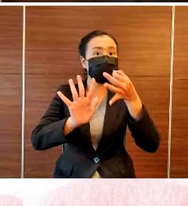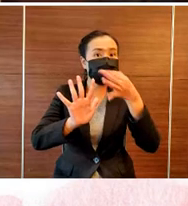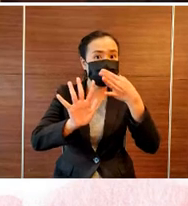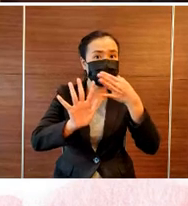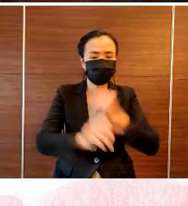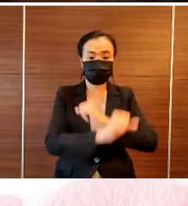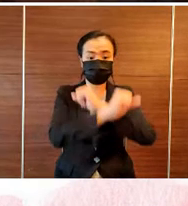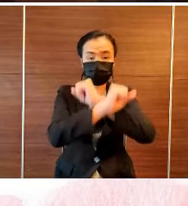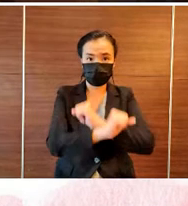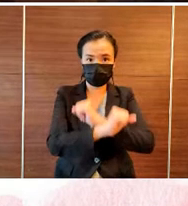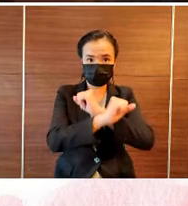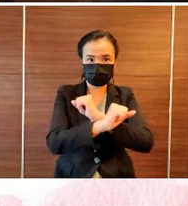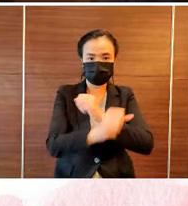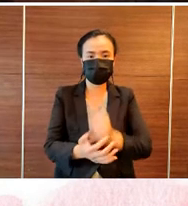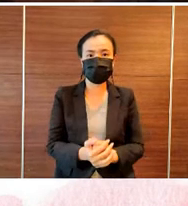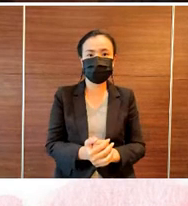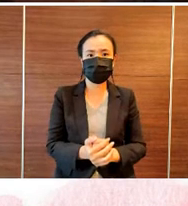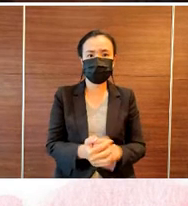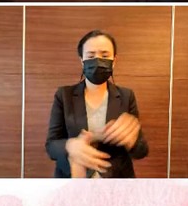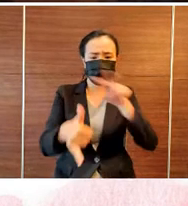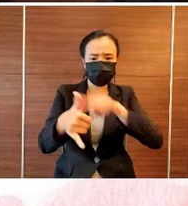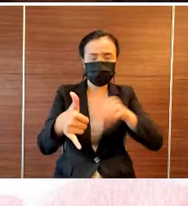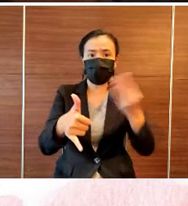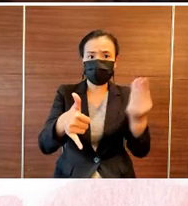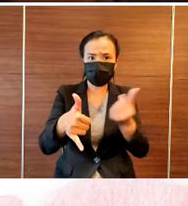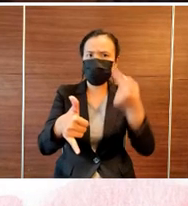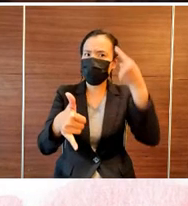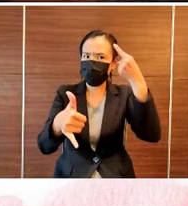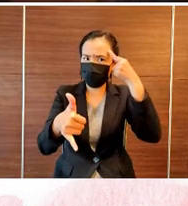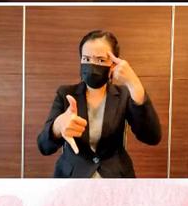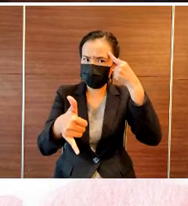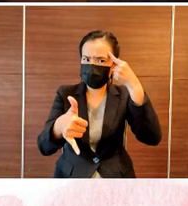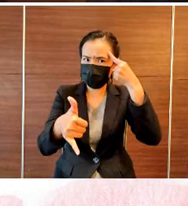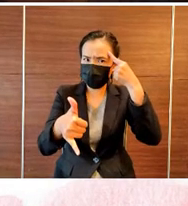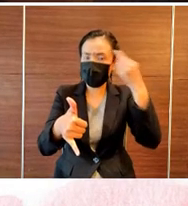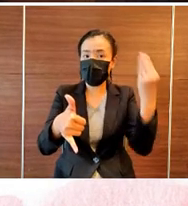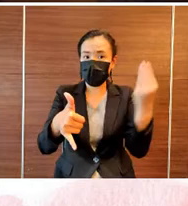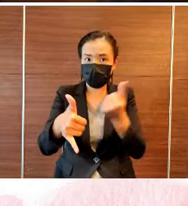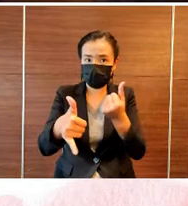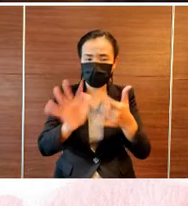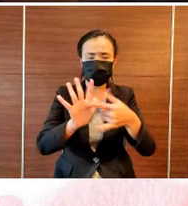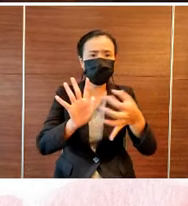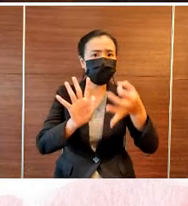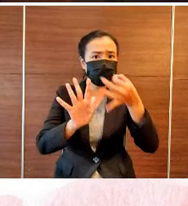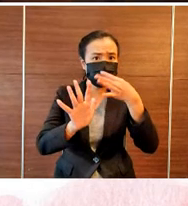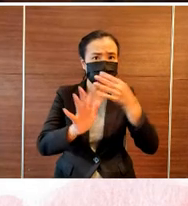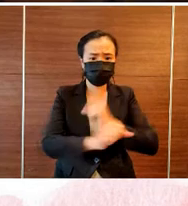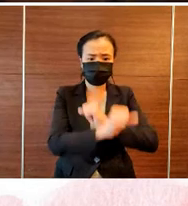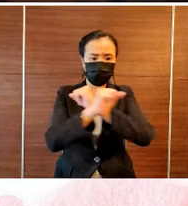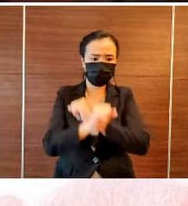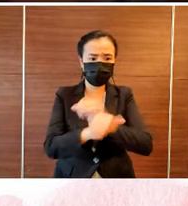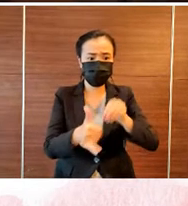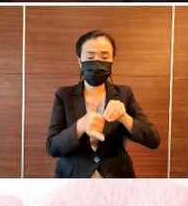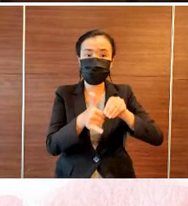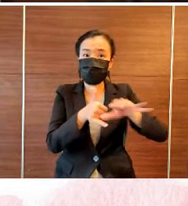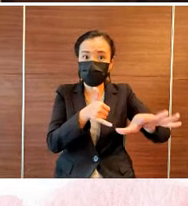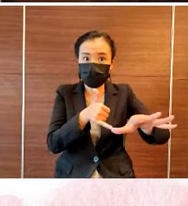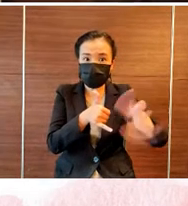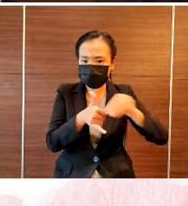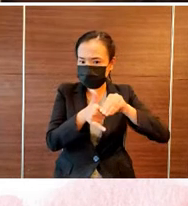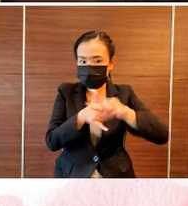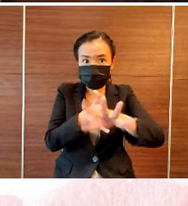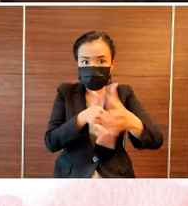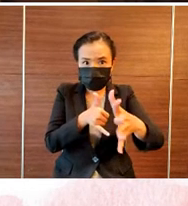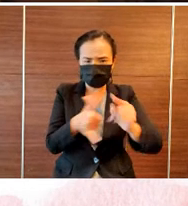ที่เราตรวจเข้าเร็วๆตรวจเจอให้ยาต้านเขาก็ไม่แพร่เชื้อกับใครถ้าตรวจไม่เจ